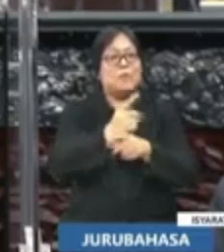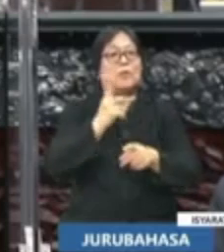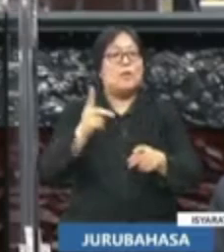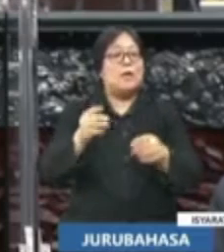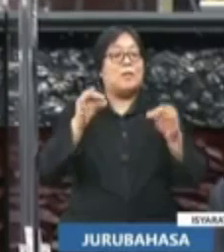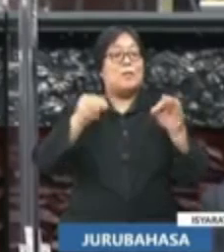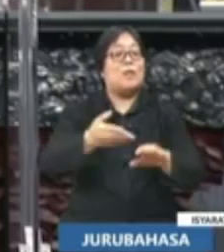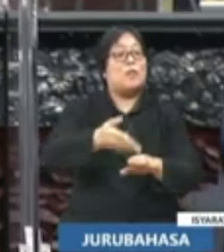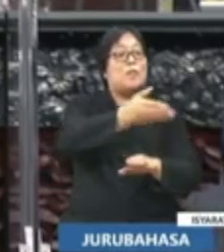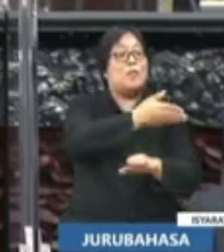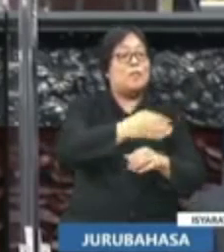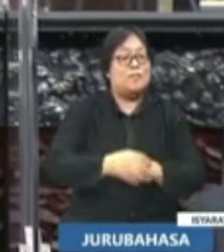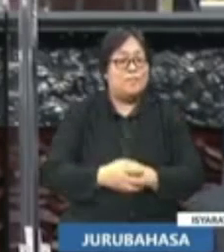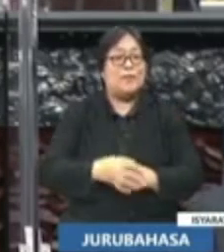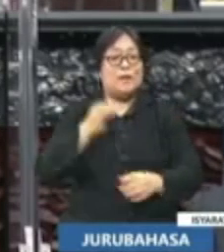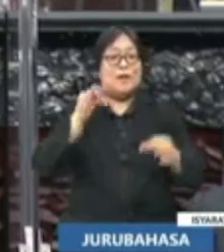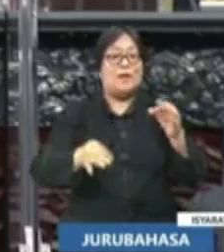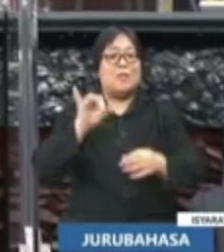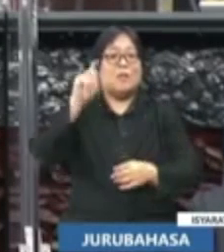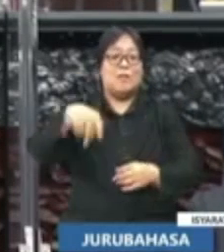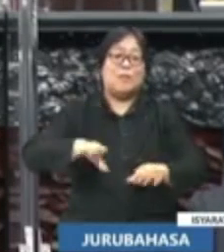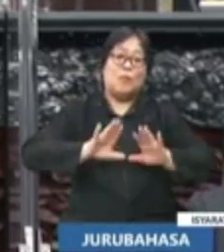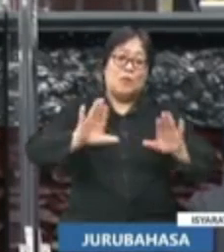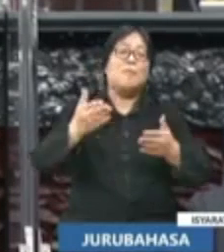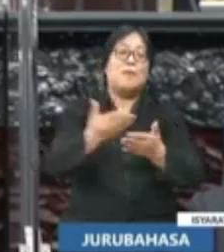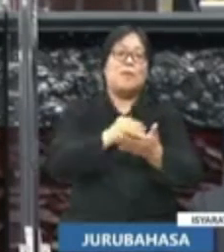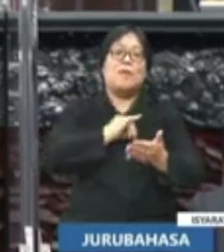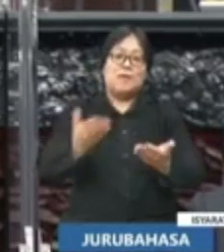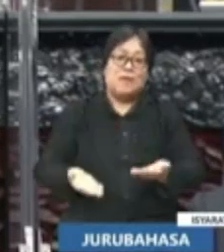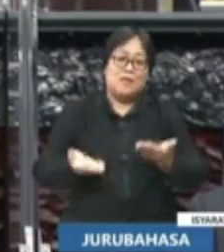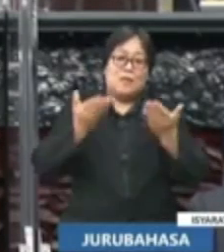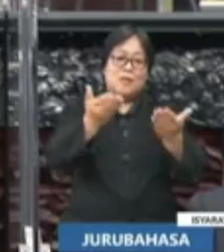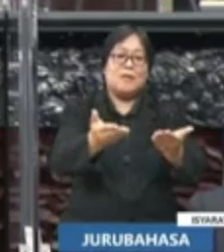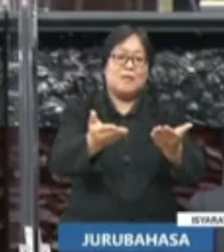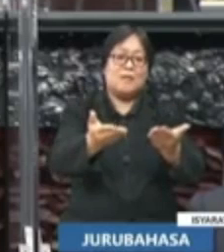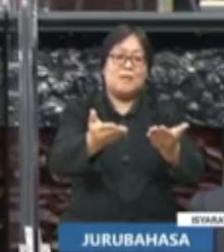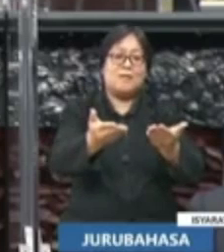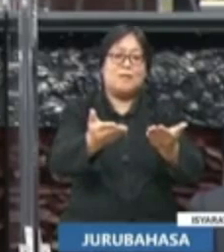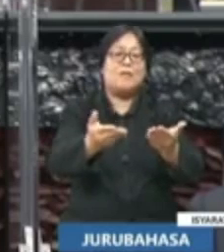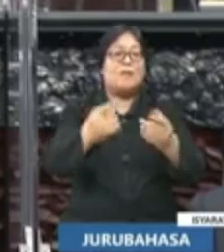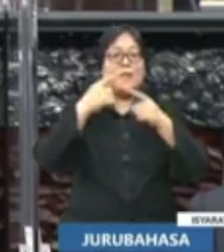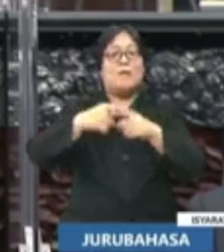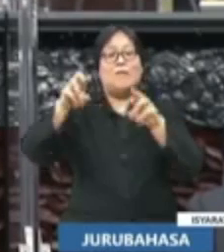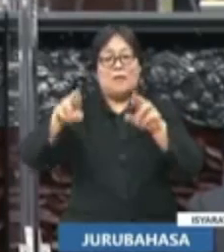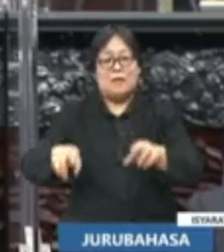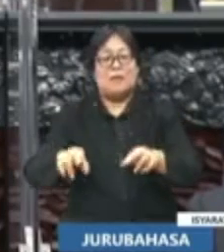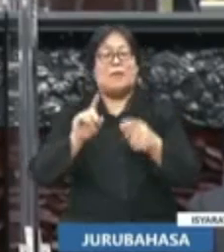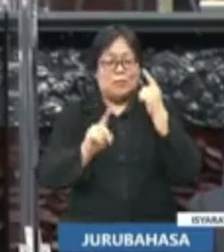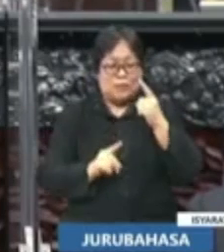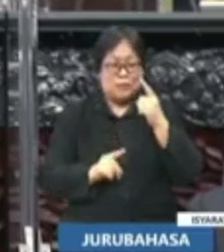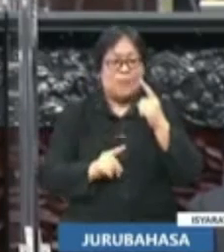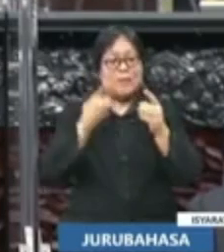awal. Selepas ini, kalau Yang Betul tolak, barulah saya buat usul motion supaya bawa kepada Dewan Rakyat. Ya. Okey, itu